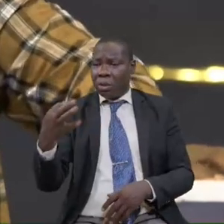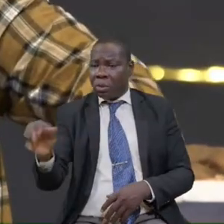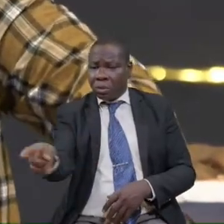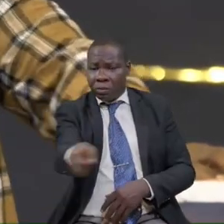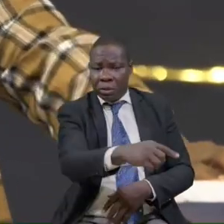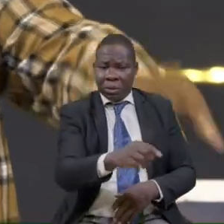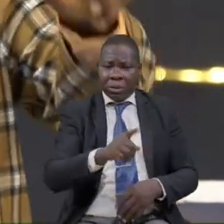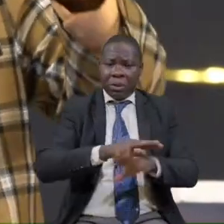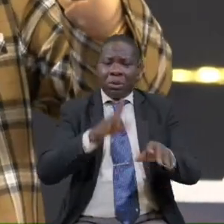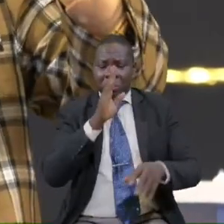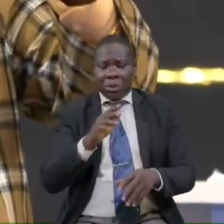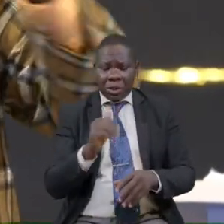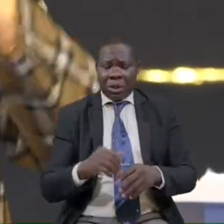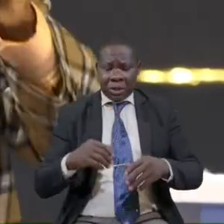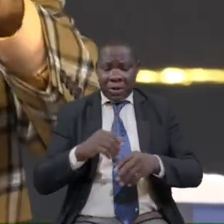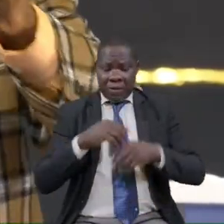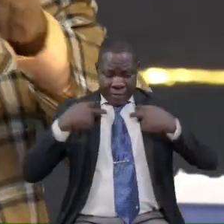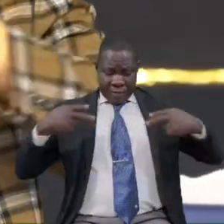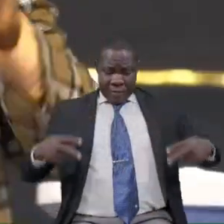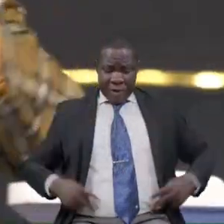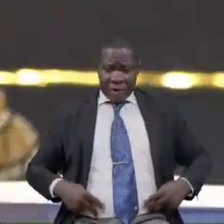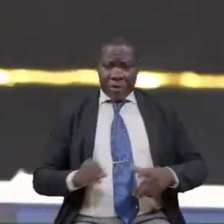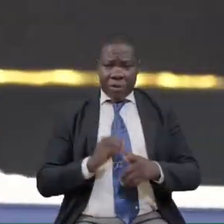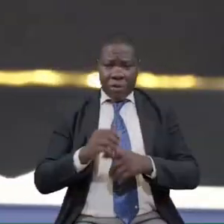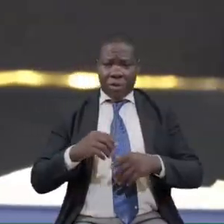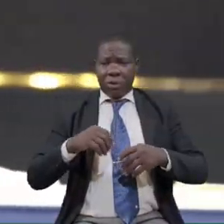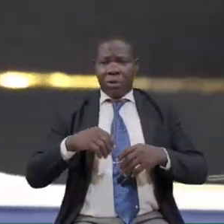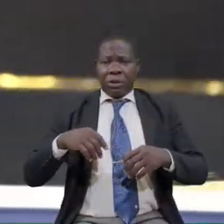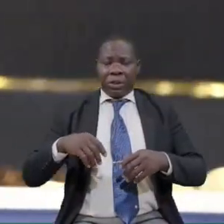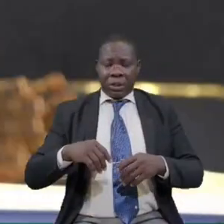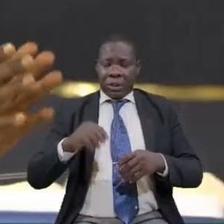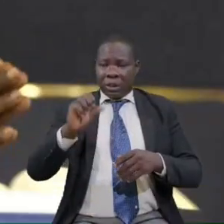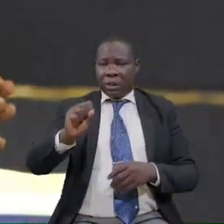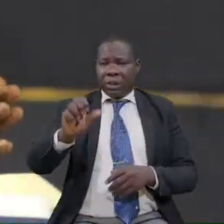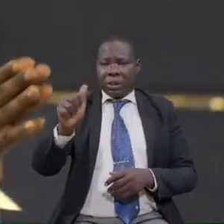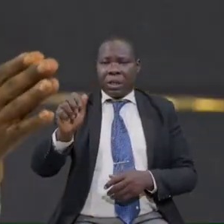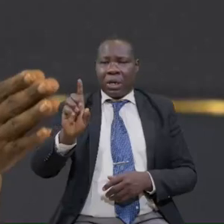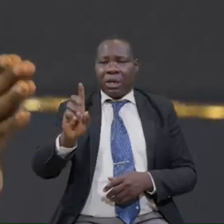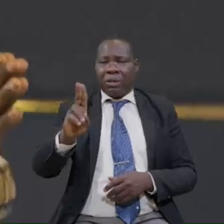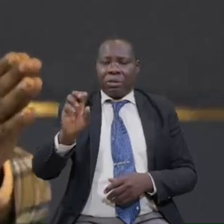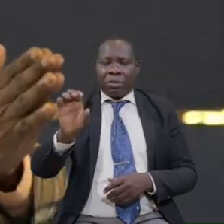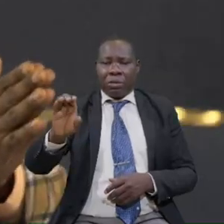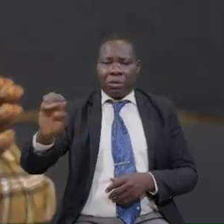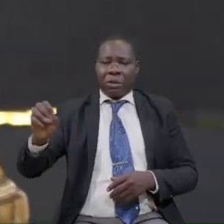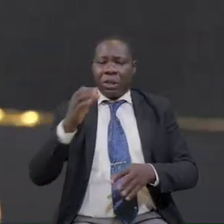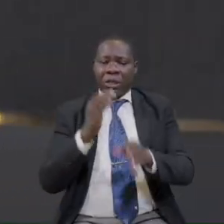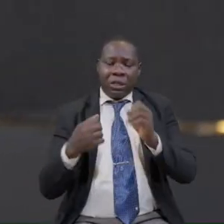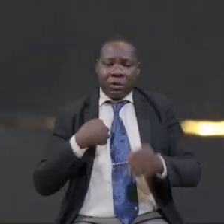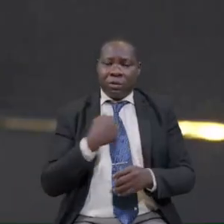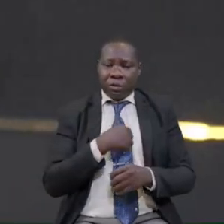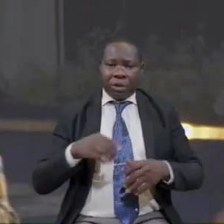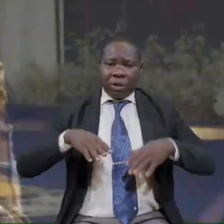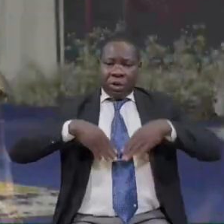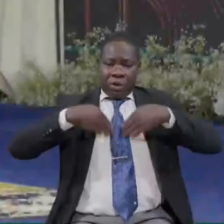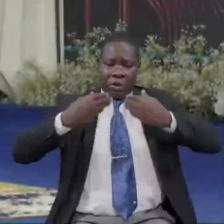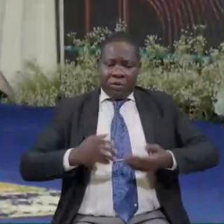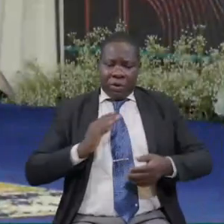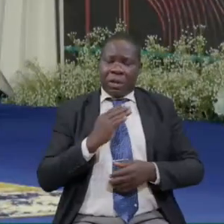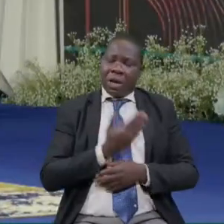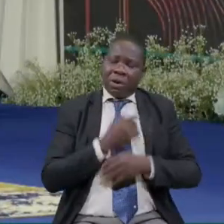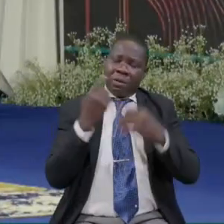un sadducéen, confesse tes péchés. Si nous confessons nos péchés, il est fidèle et